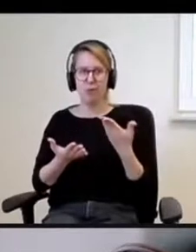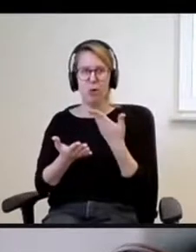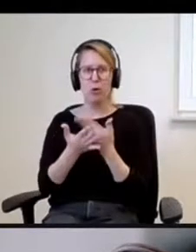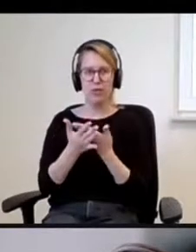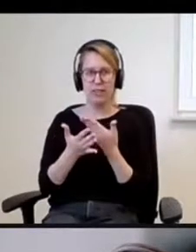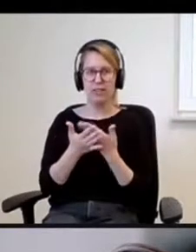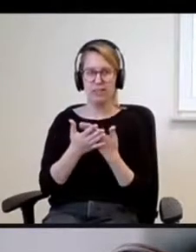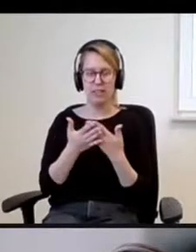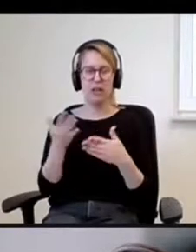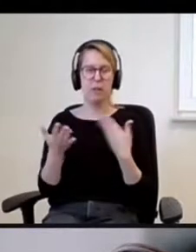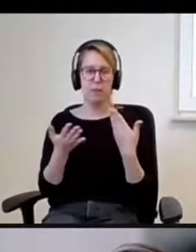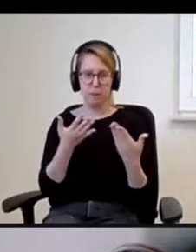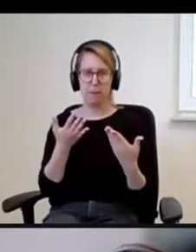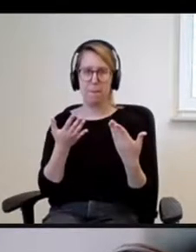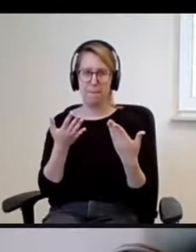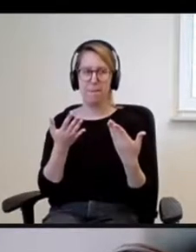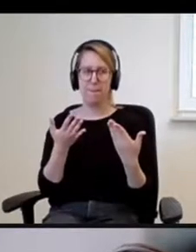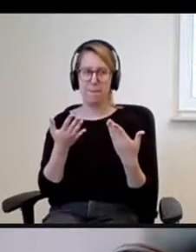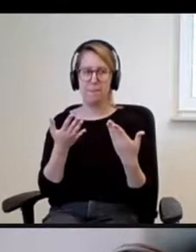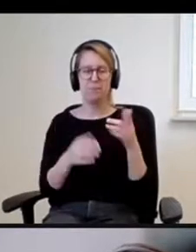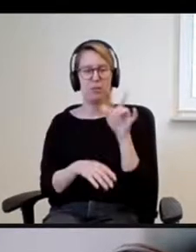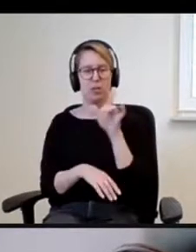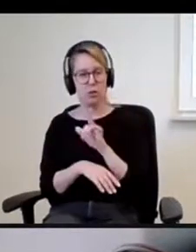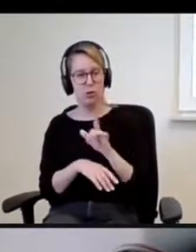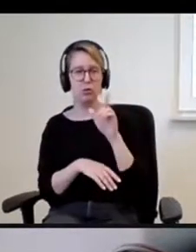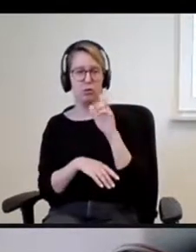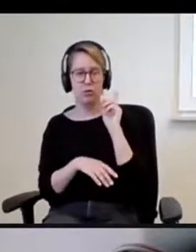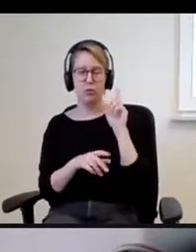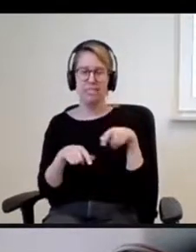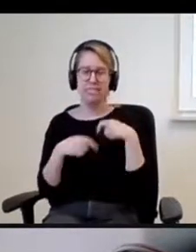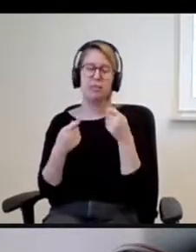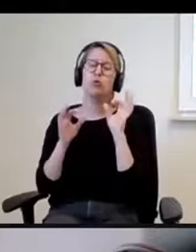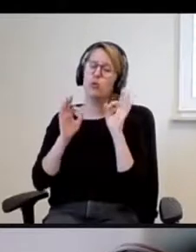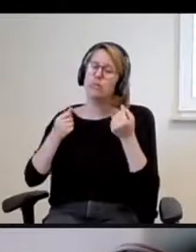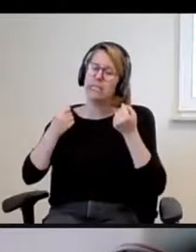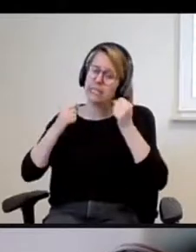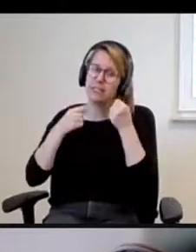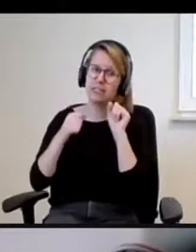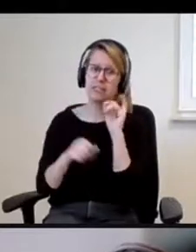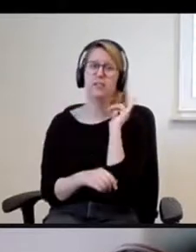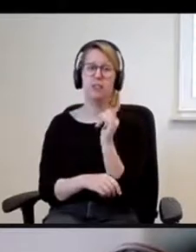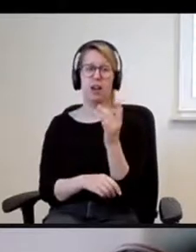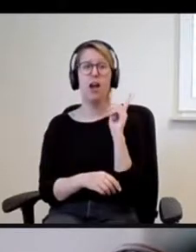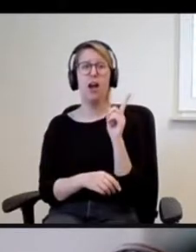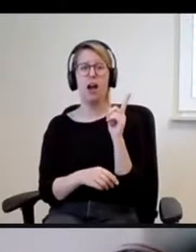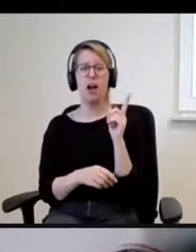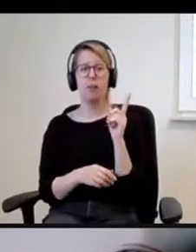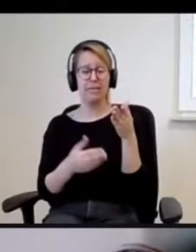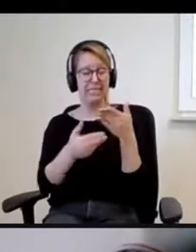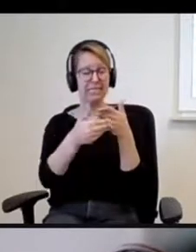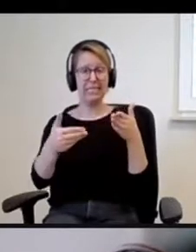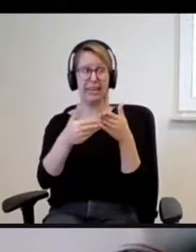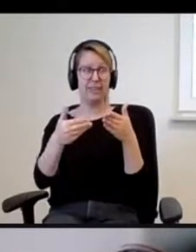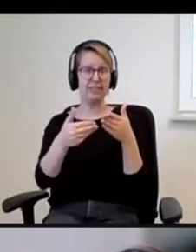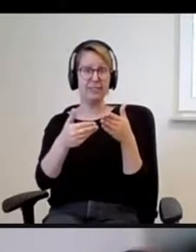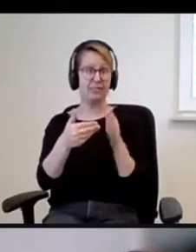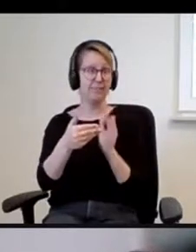bonnes initiatives, mais on s'arrête aux frontières, évidemment, ça ne nous mène pas trop loin